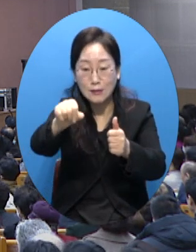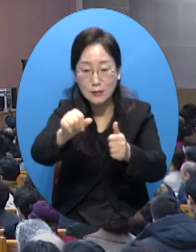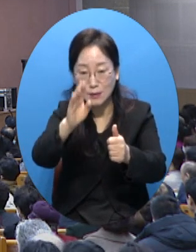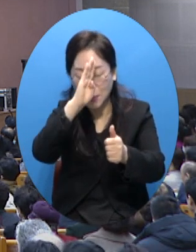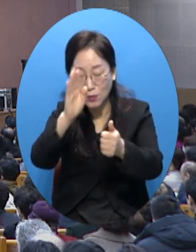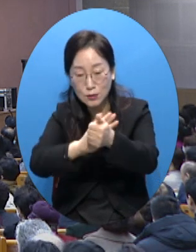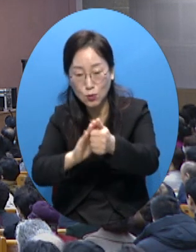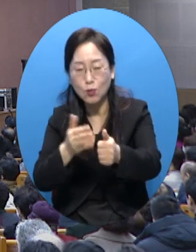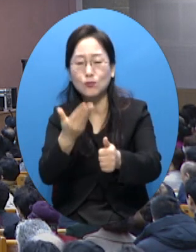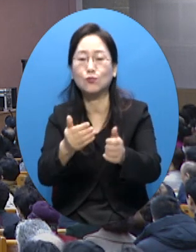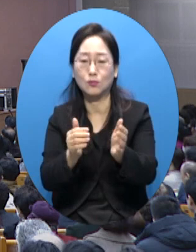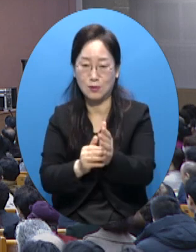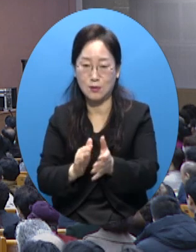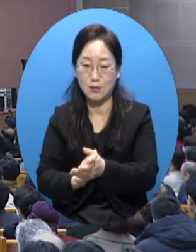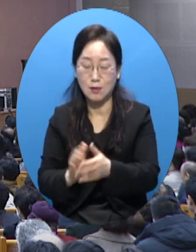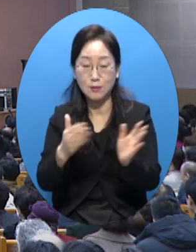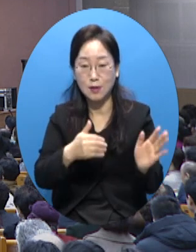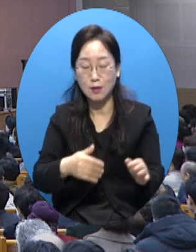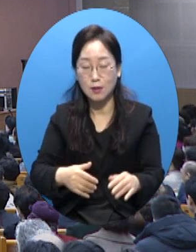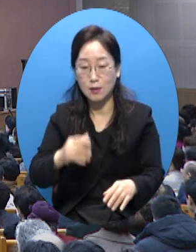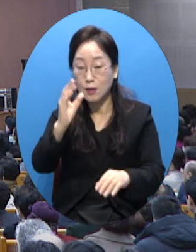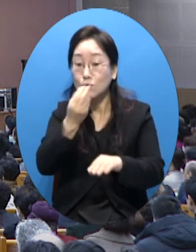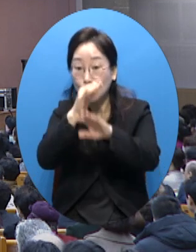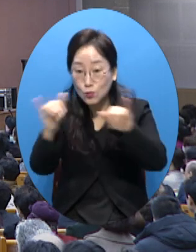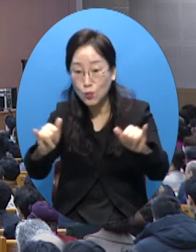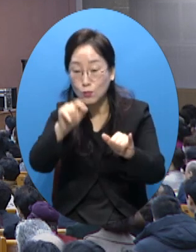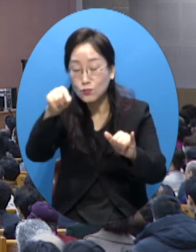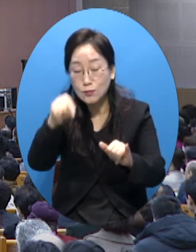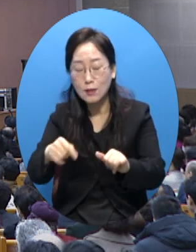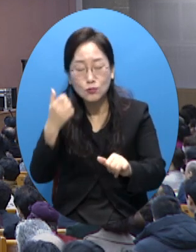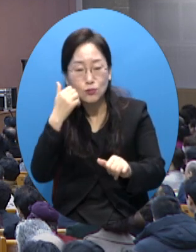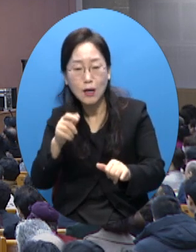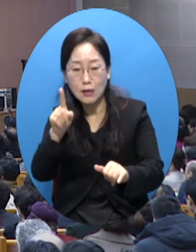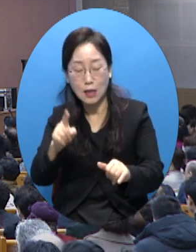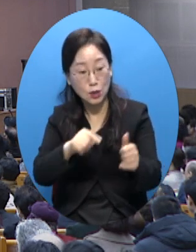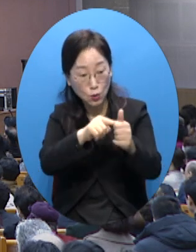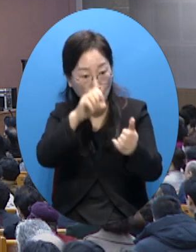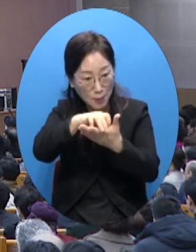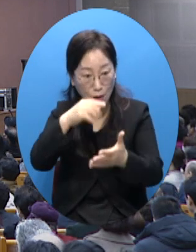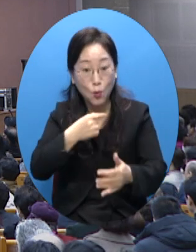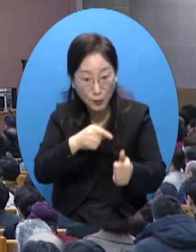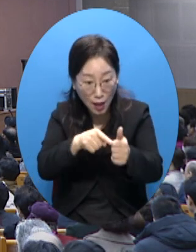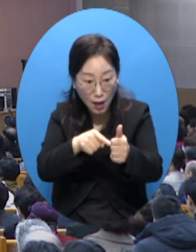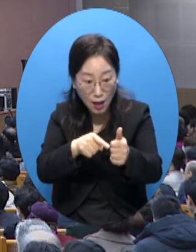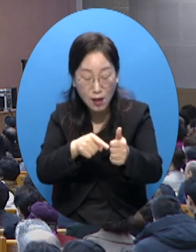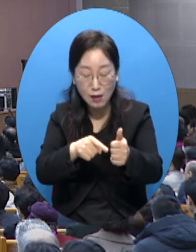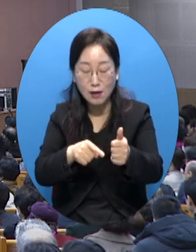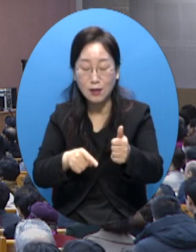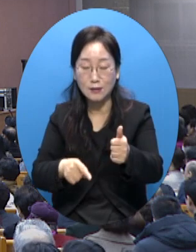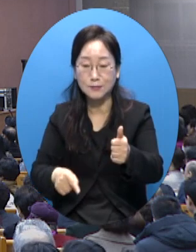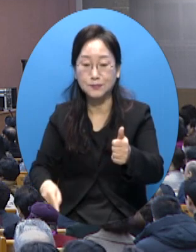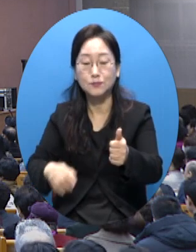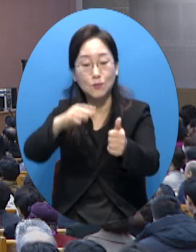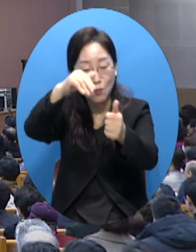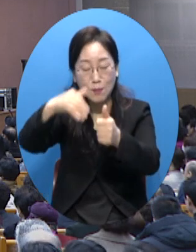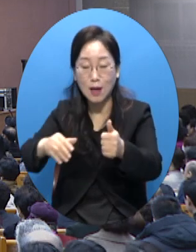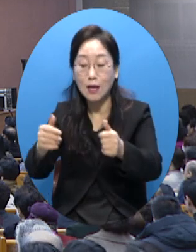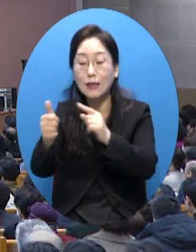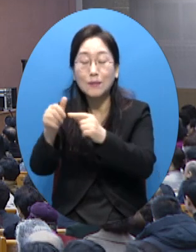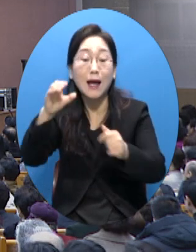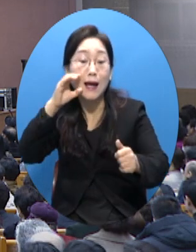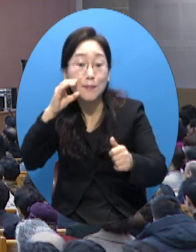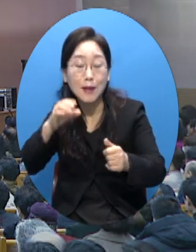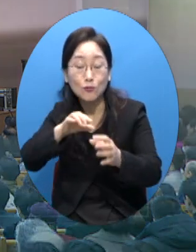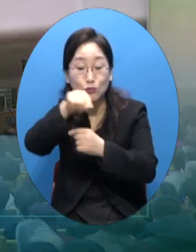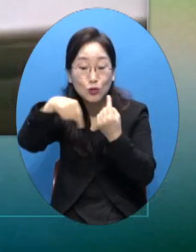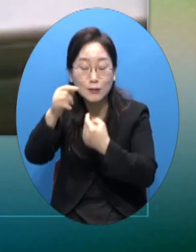교인 중 한 사람이 이분이 빵집 하기로 원한다는 얘기를 듣고 작은 카페를 운영하고 있었는데 테이블과